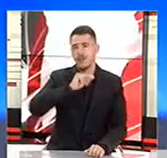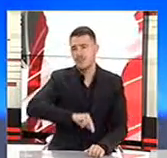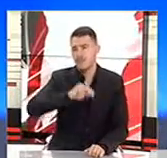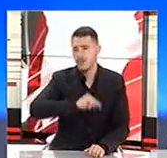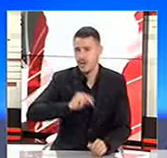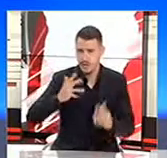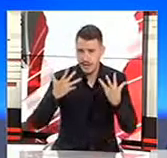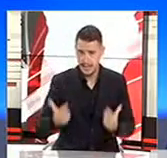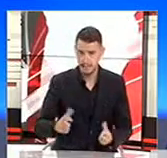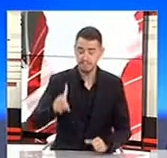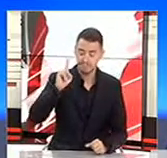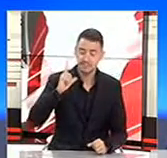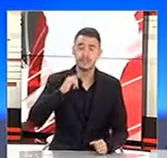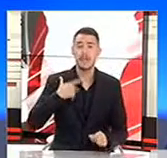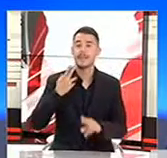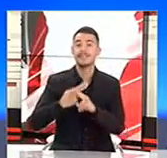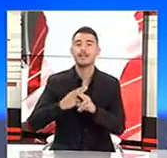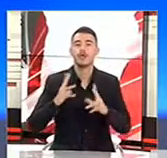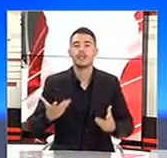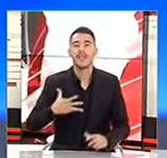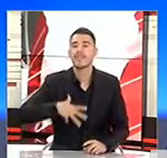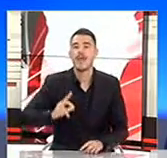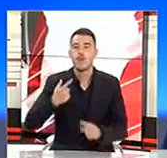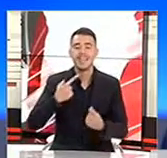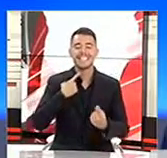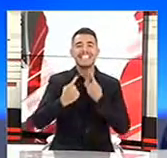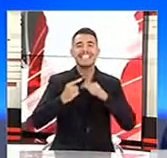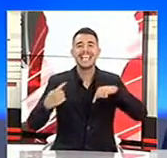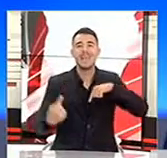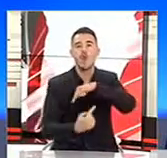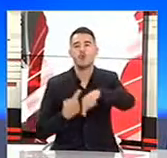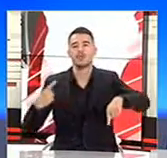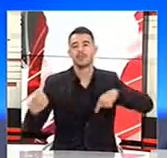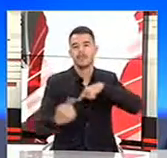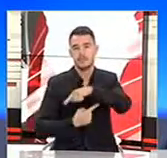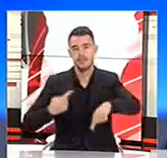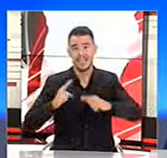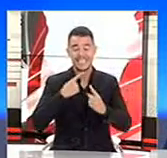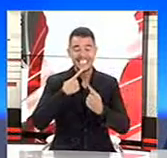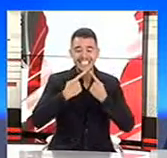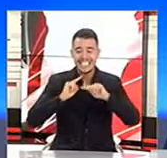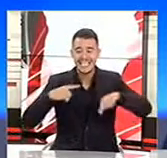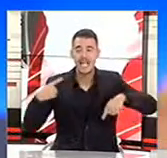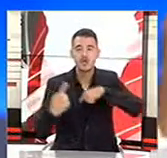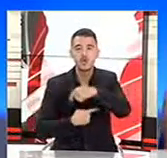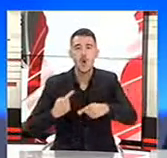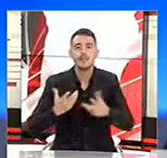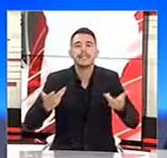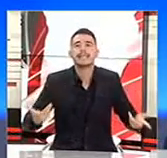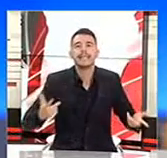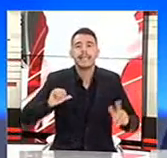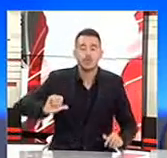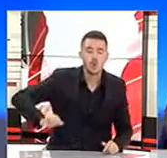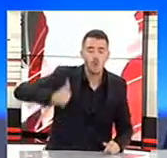της συνεννόησης δεν την ξεκινήσουμε από το πρώτο κύτταρο της συλλογικής οργάνωσης, που είναι ο Δήμος,